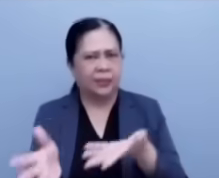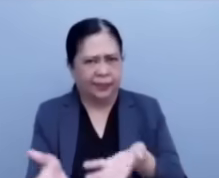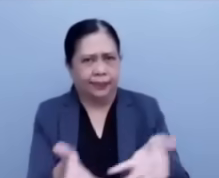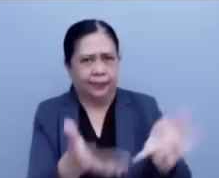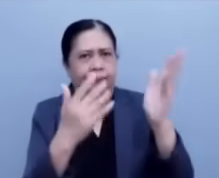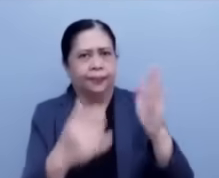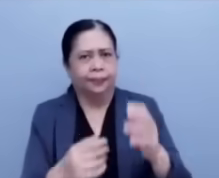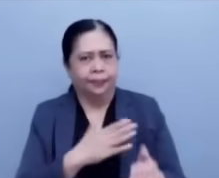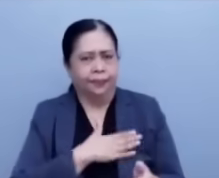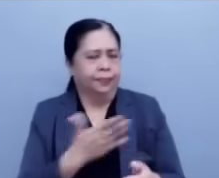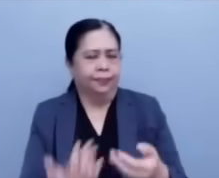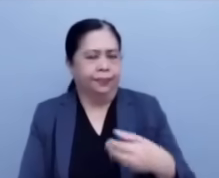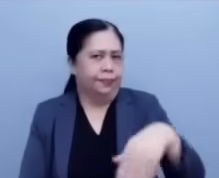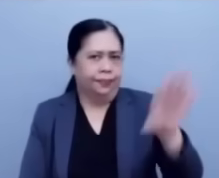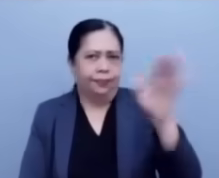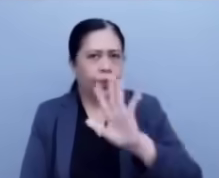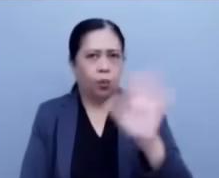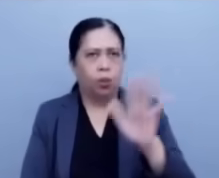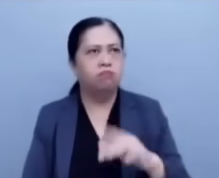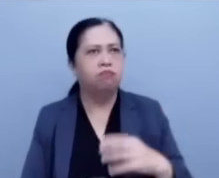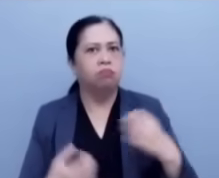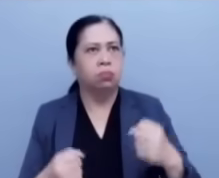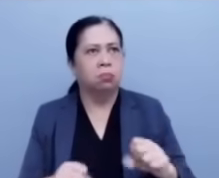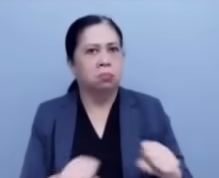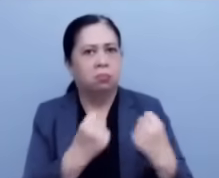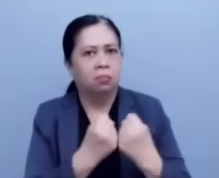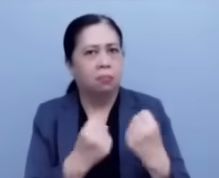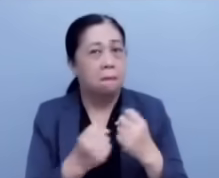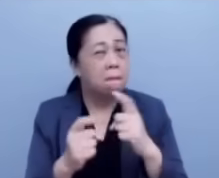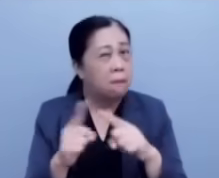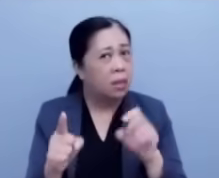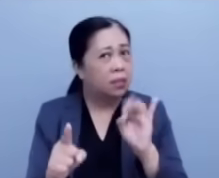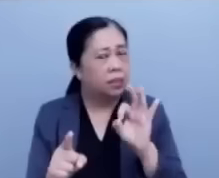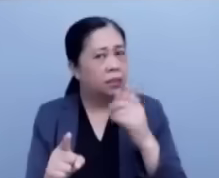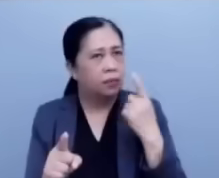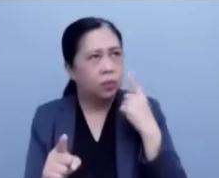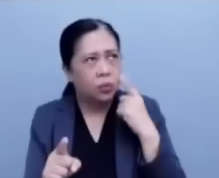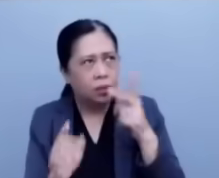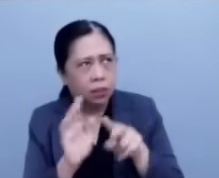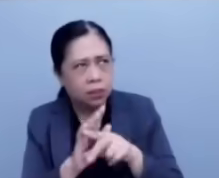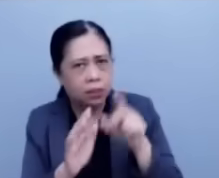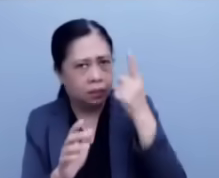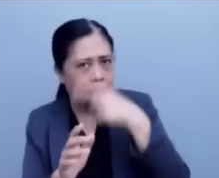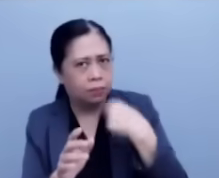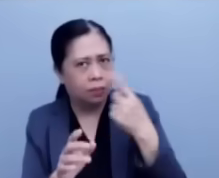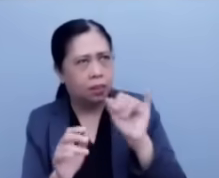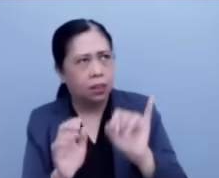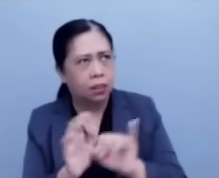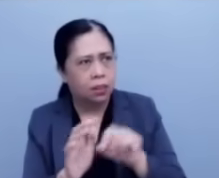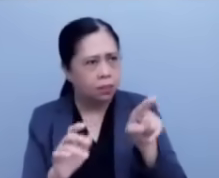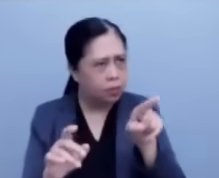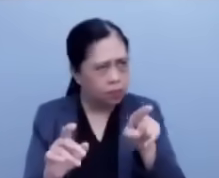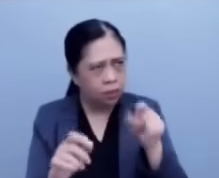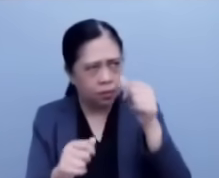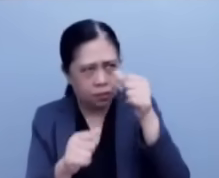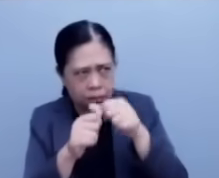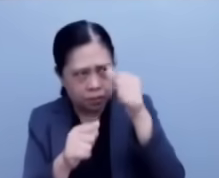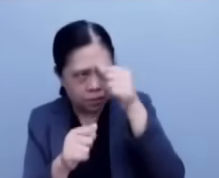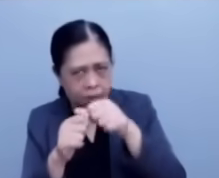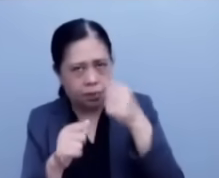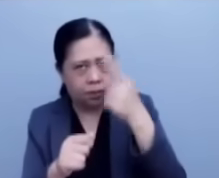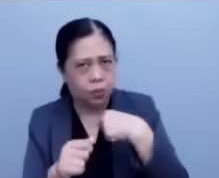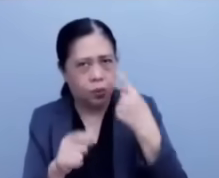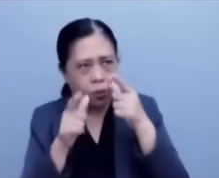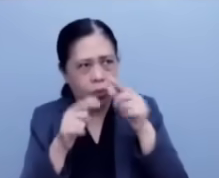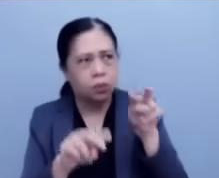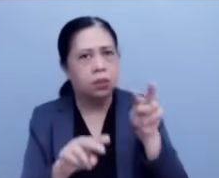na po nating ibigay po doon, huwag po tayong maglaban. Pero kung makaka-identify po kayo na mga possible na mapagkakilalanan po ng suspect, tignan